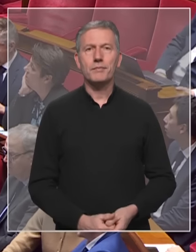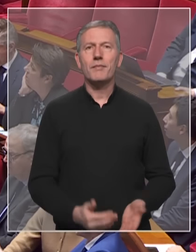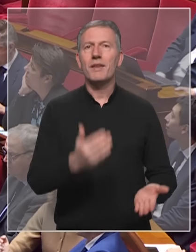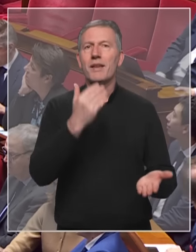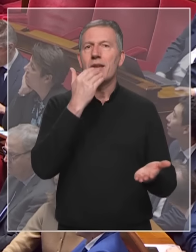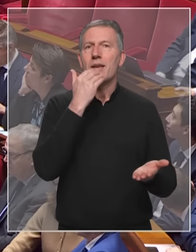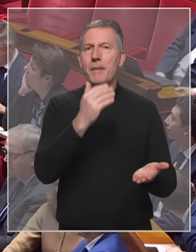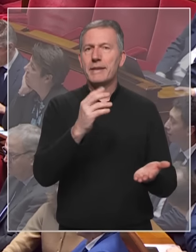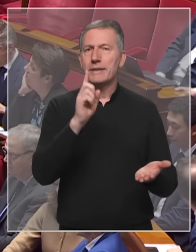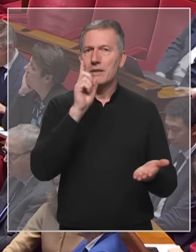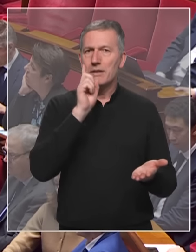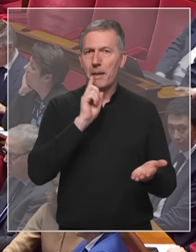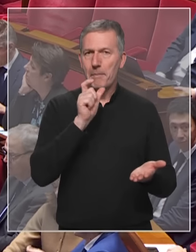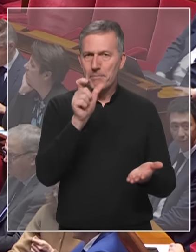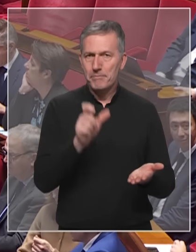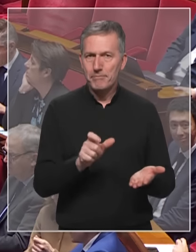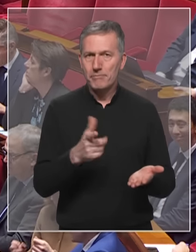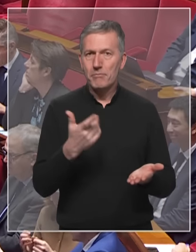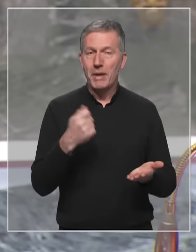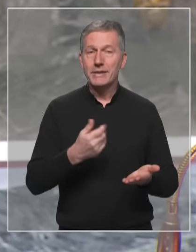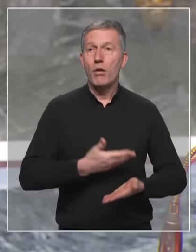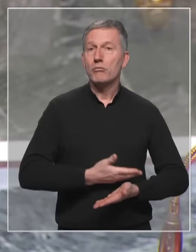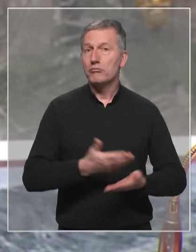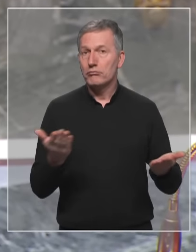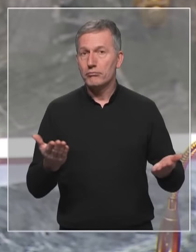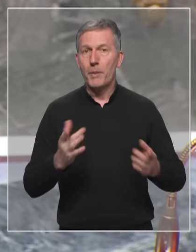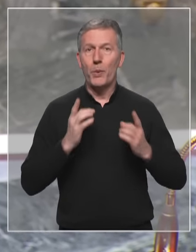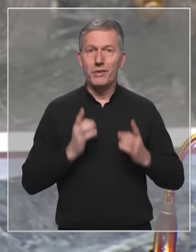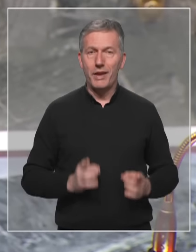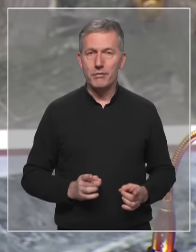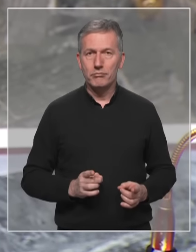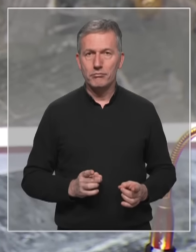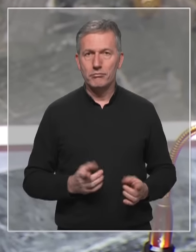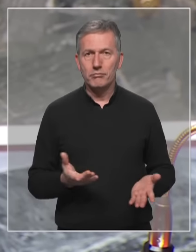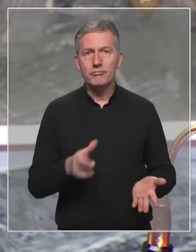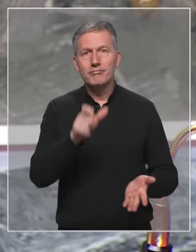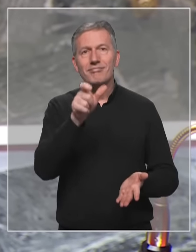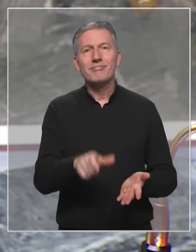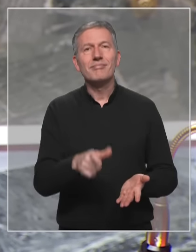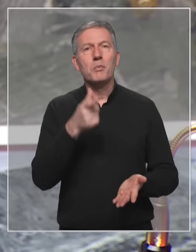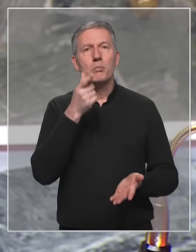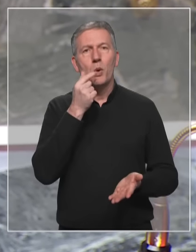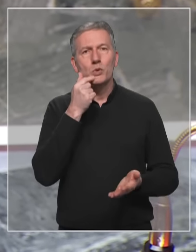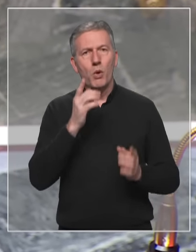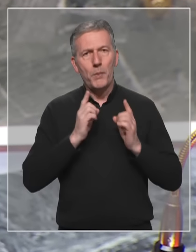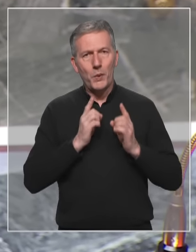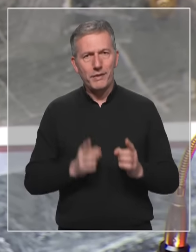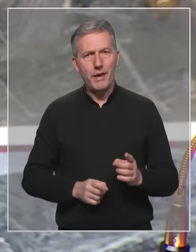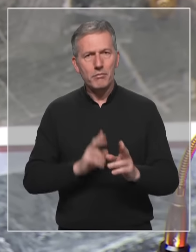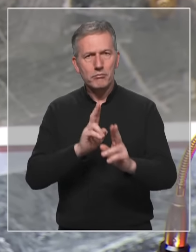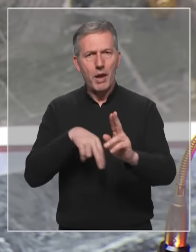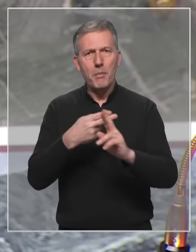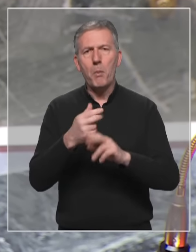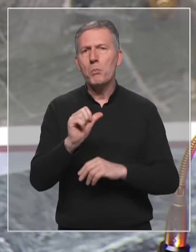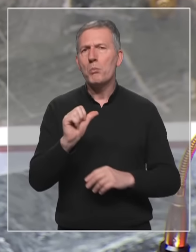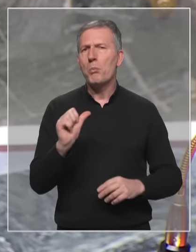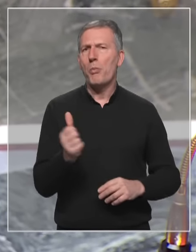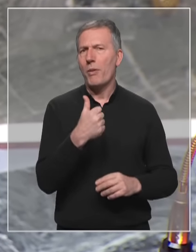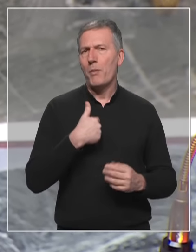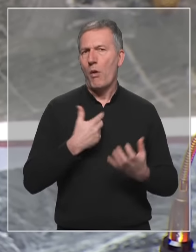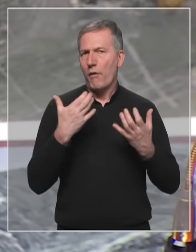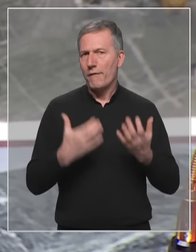Merci, Madame la Présidente. Mesdames et Messieurs les députés, Monsieur le député David Guérin, tout d'abord, je veux